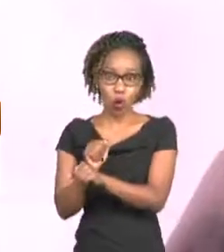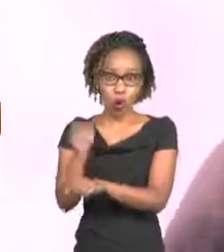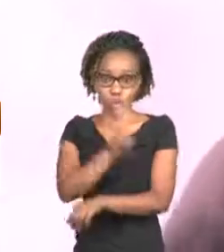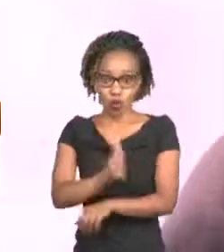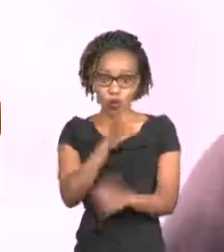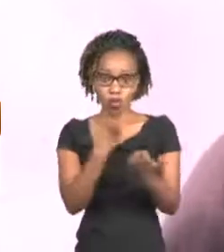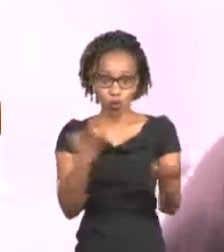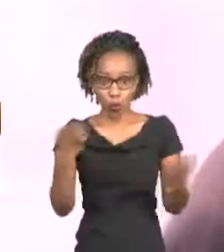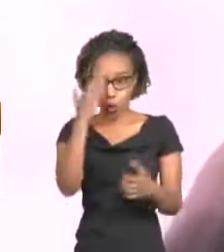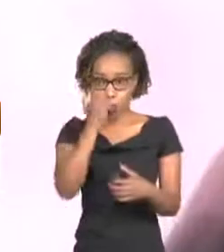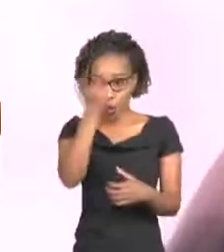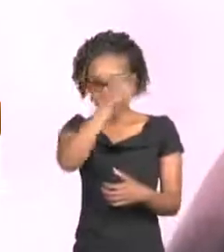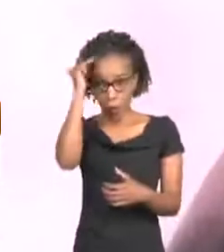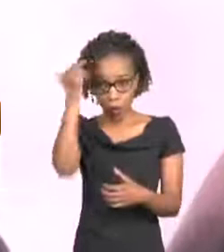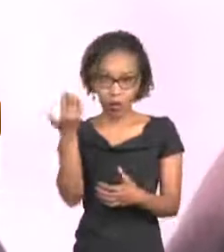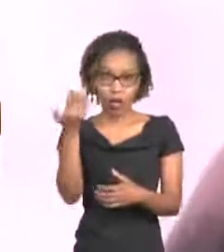know